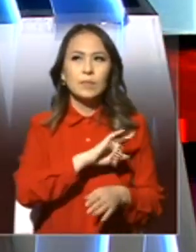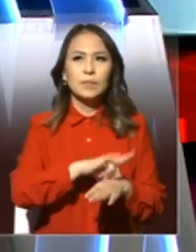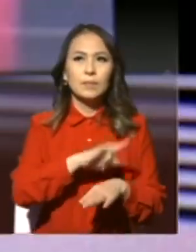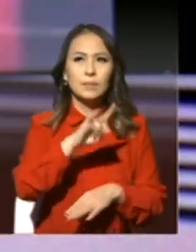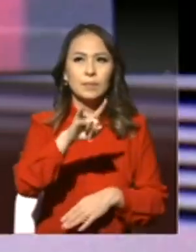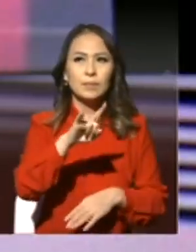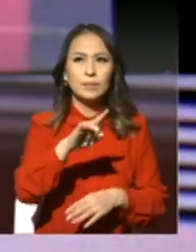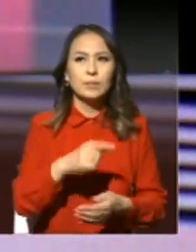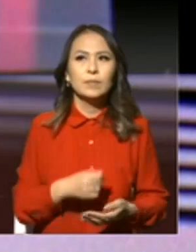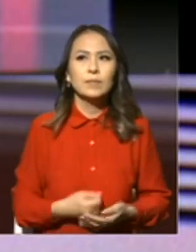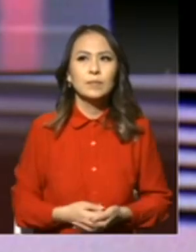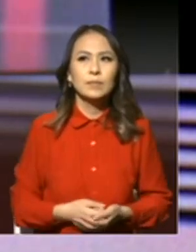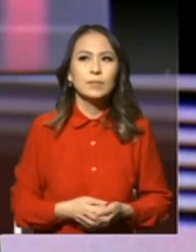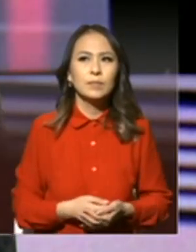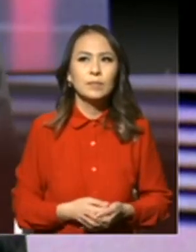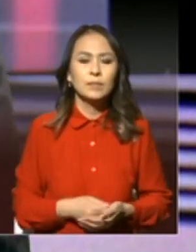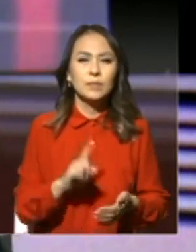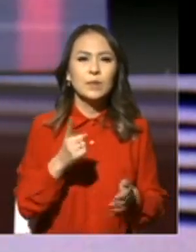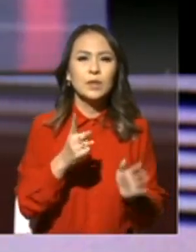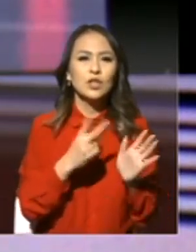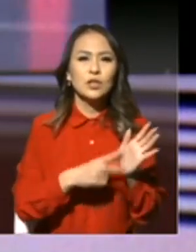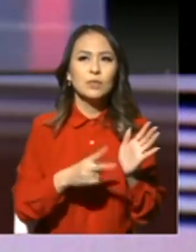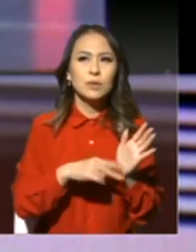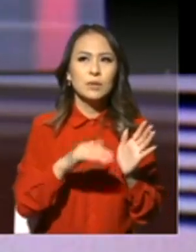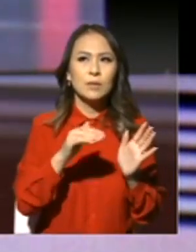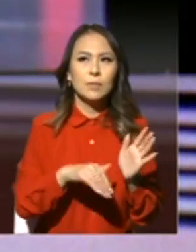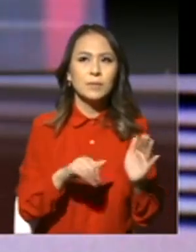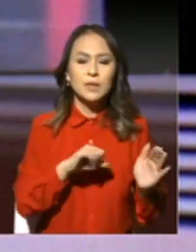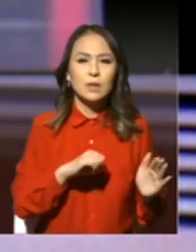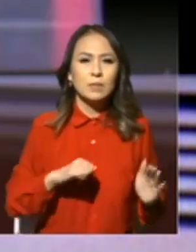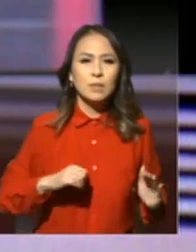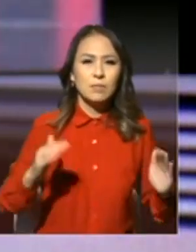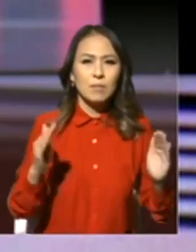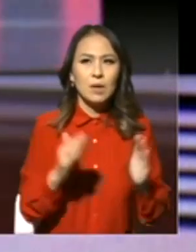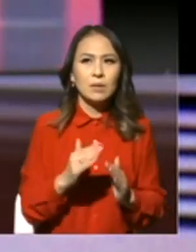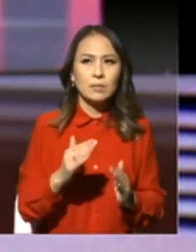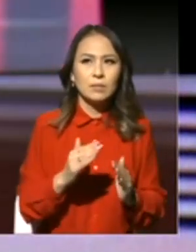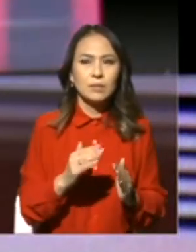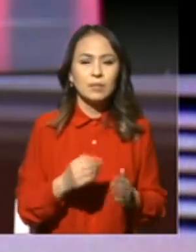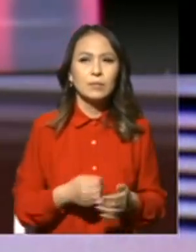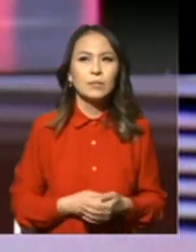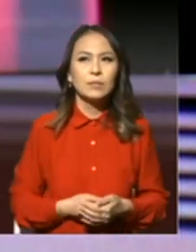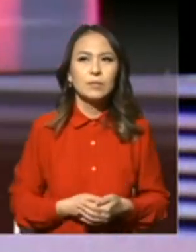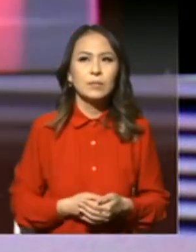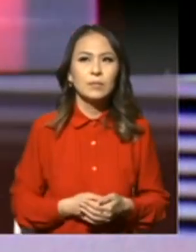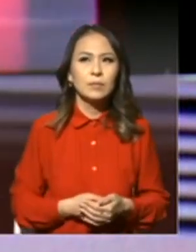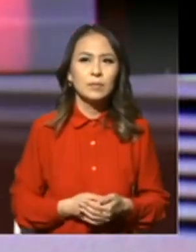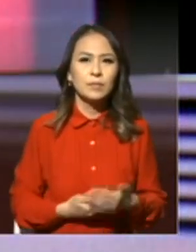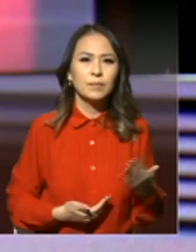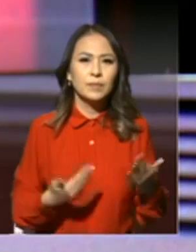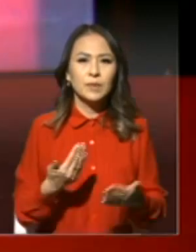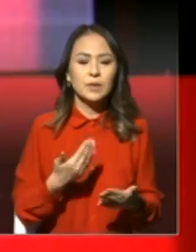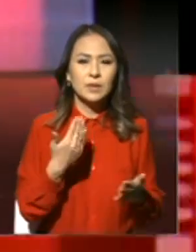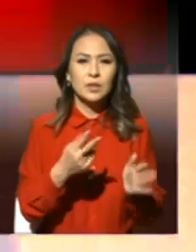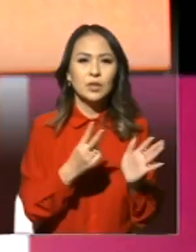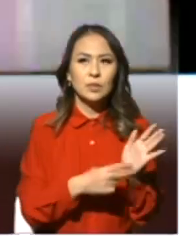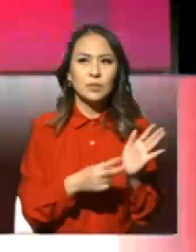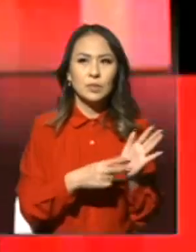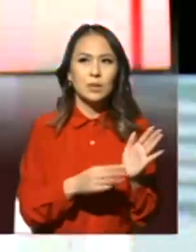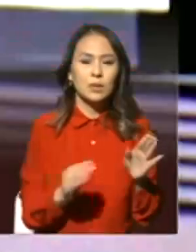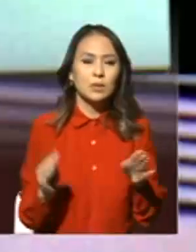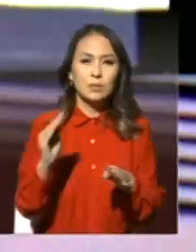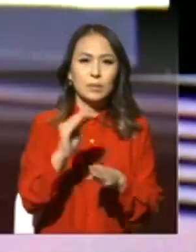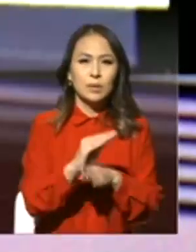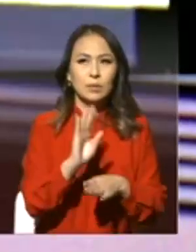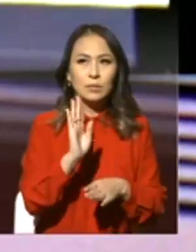Сонда неге 70 десем, минимальный 70 қой. Бізге қанша, егер біз мына минималдық еңбек ақысын